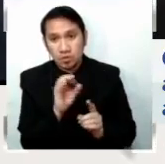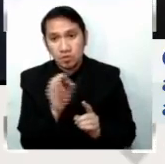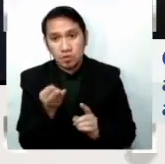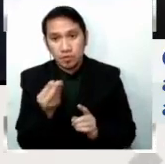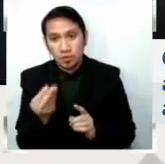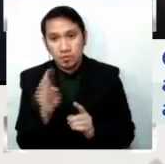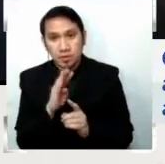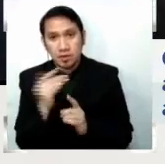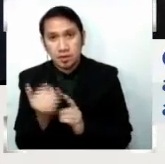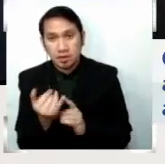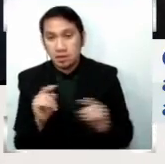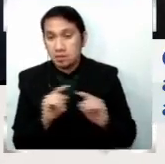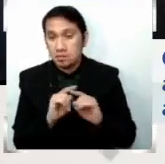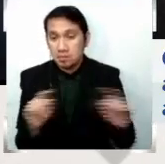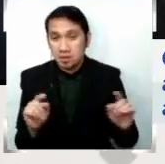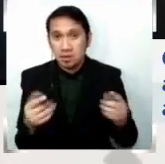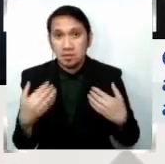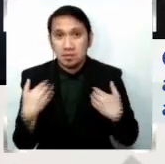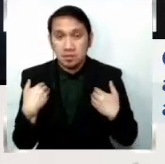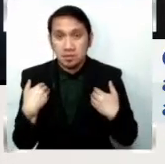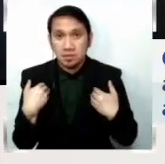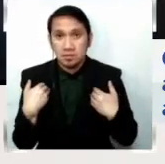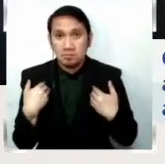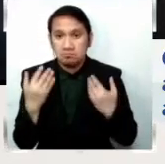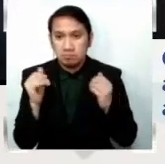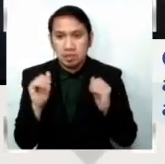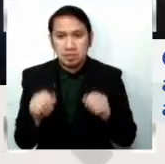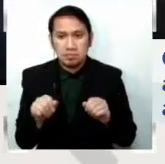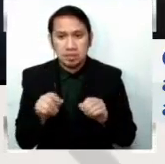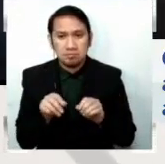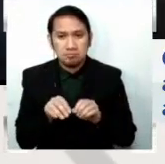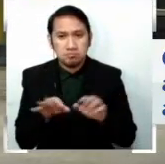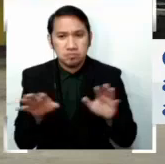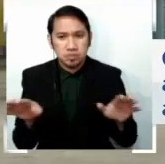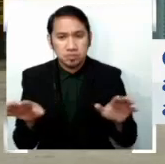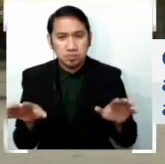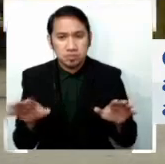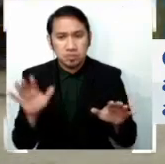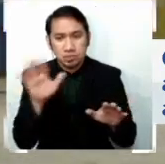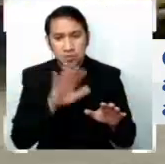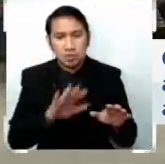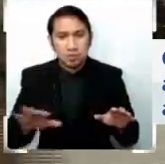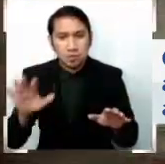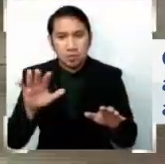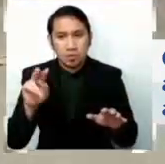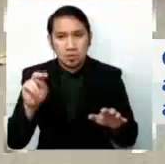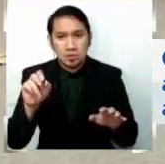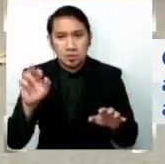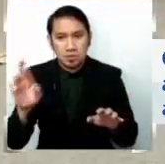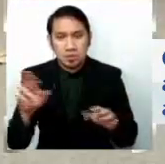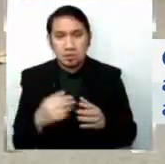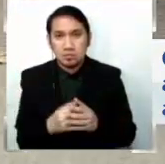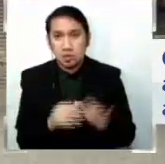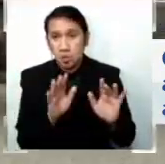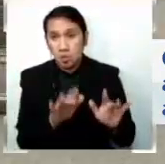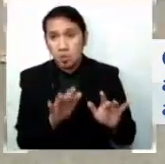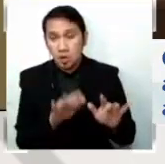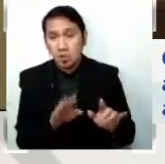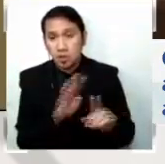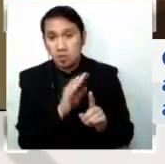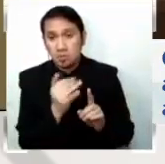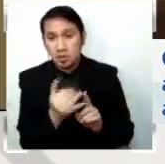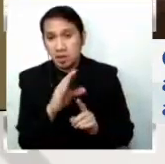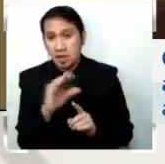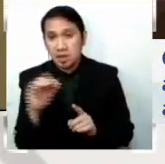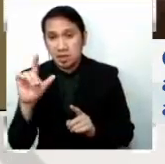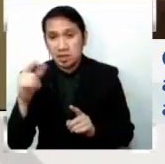Pero with a widespread transmission and all over NCR, kawawa rin daw ang barangay at mga lokal na pamahalaan.